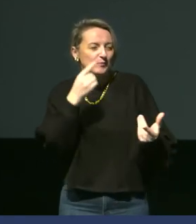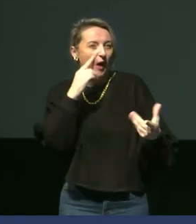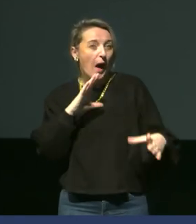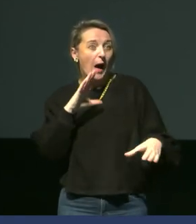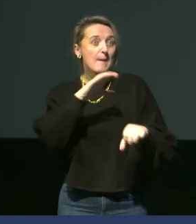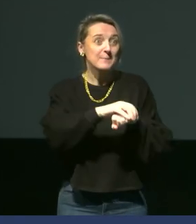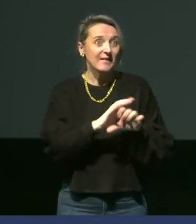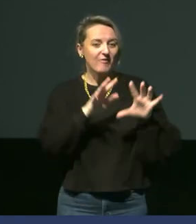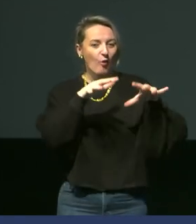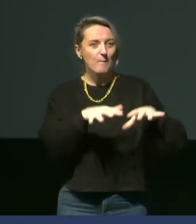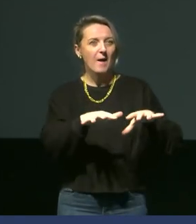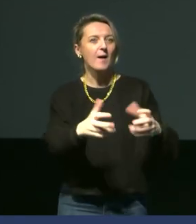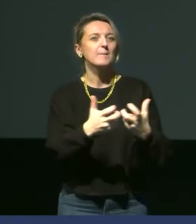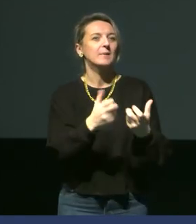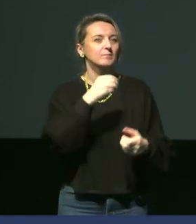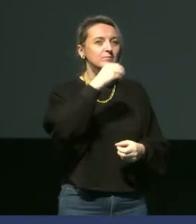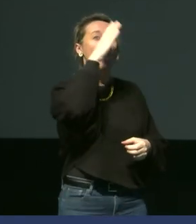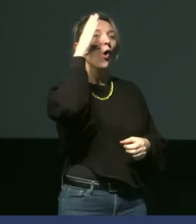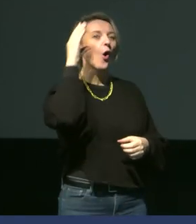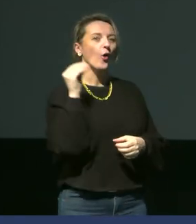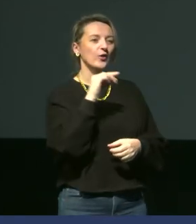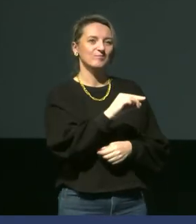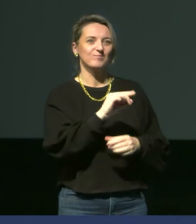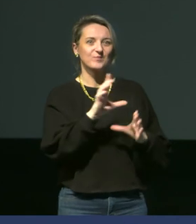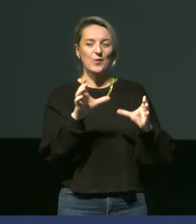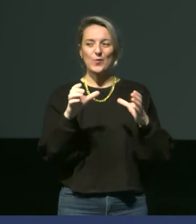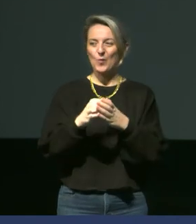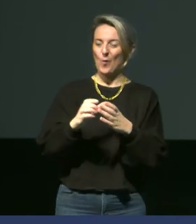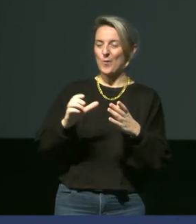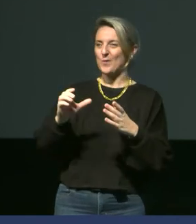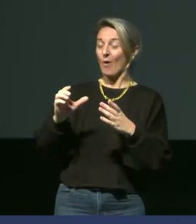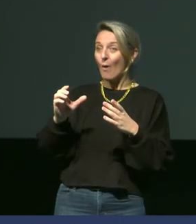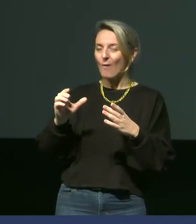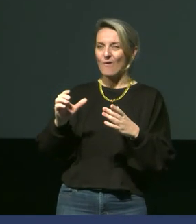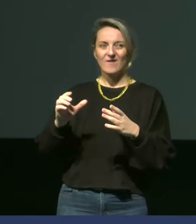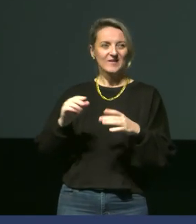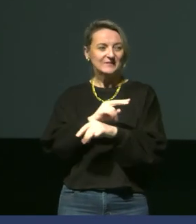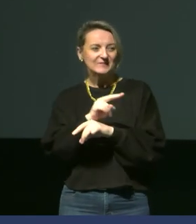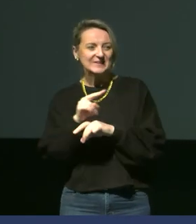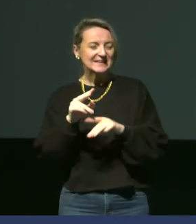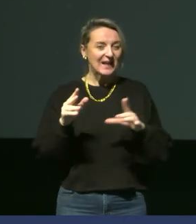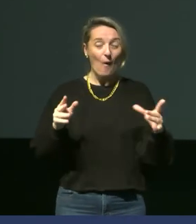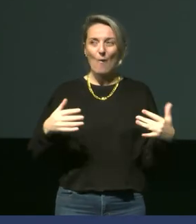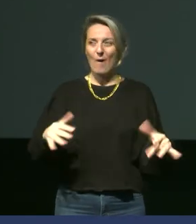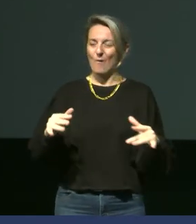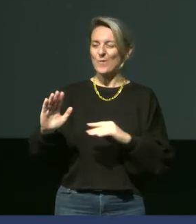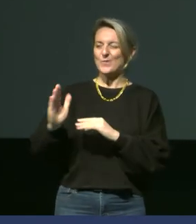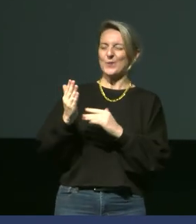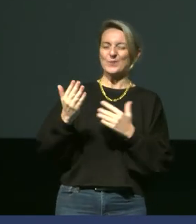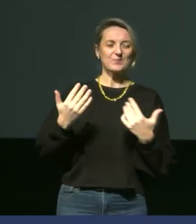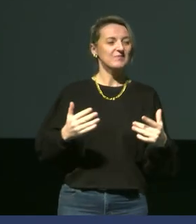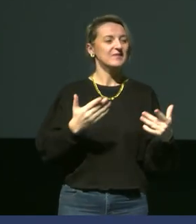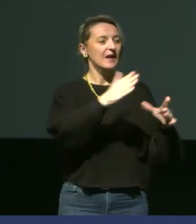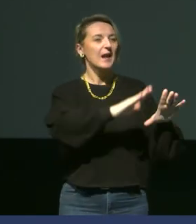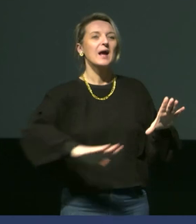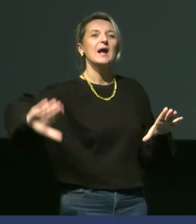marins tels que les orques ici un groupe qui était venu nous faire nous faire une visite en baie du marin voici la baie du